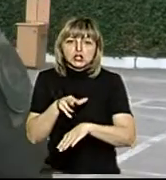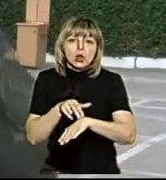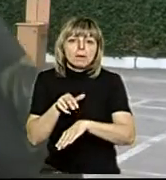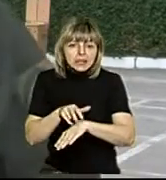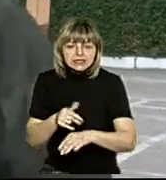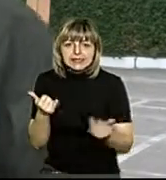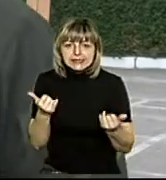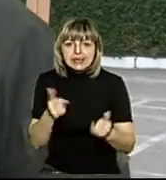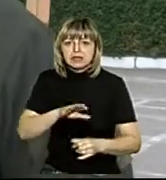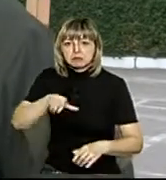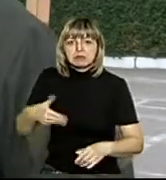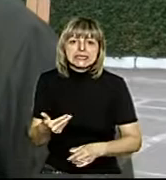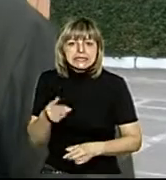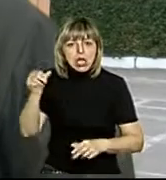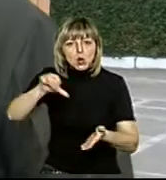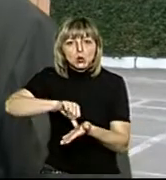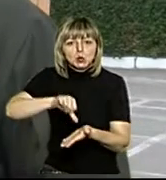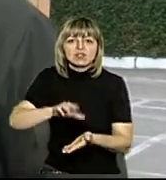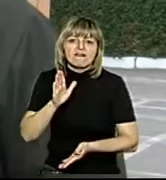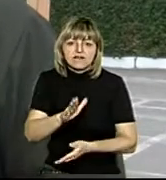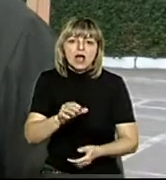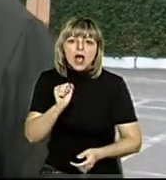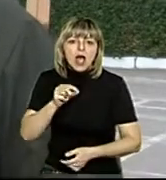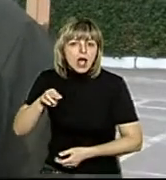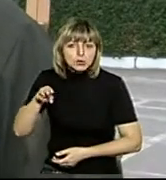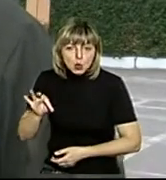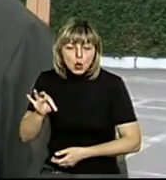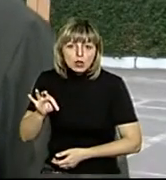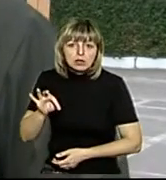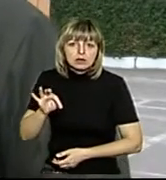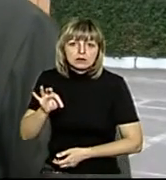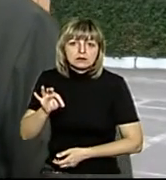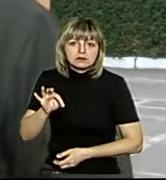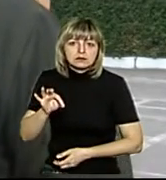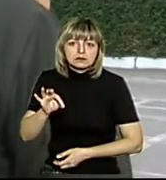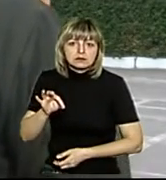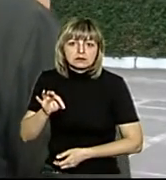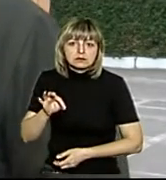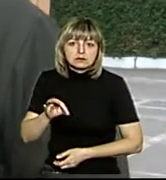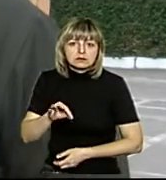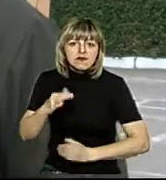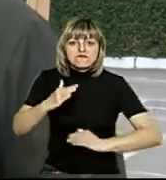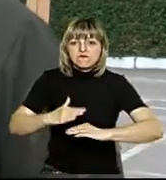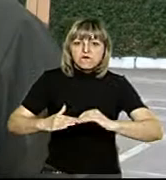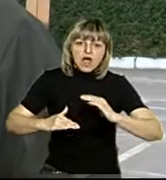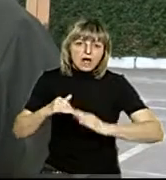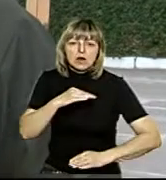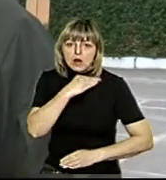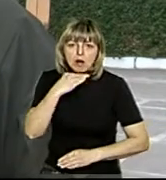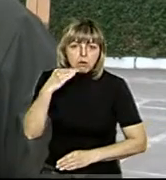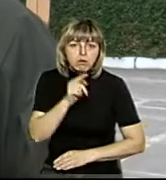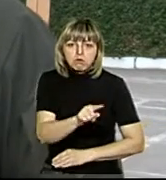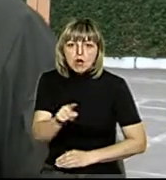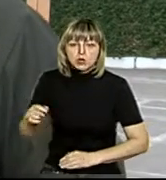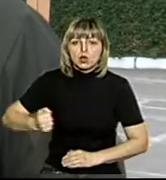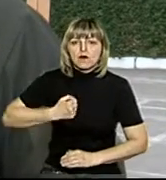даний час, уже після участі в антитерористичній операції, Ну, фах від багатьох